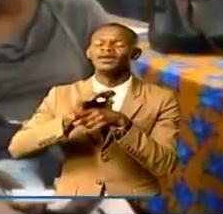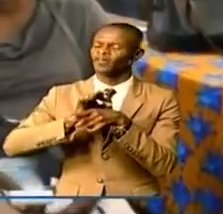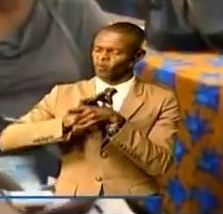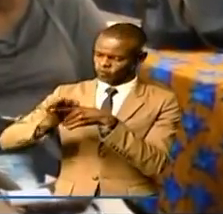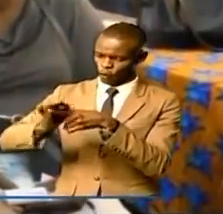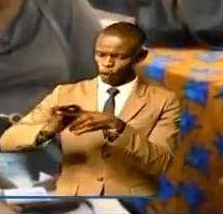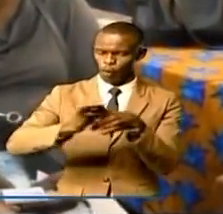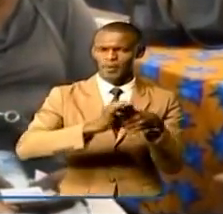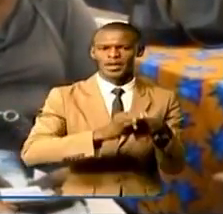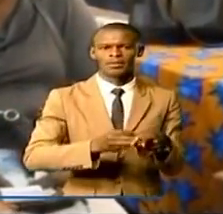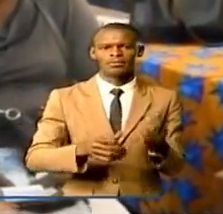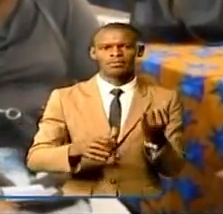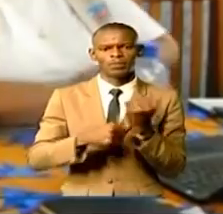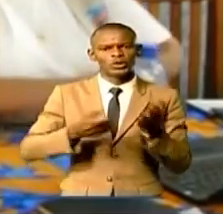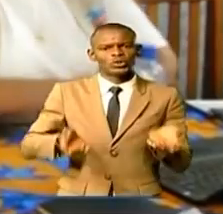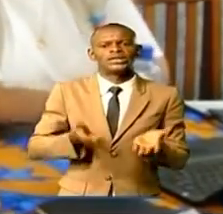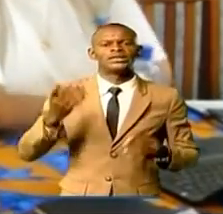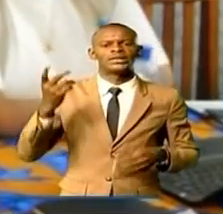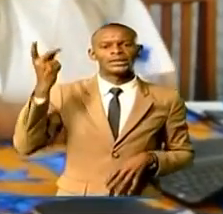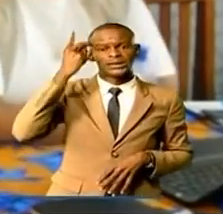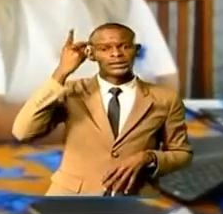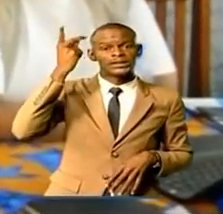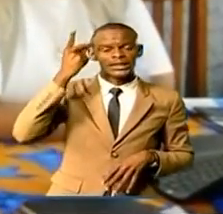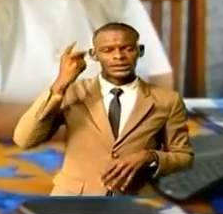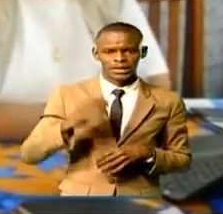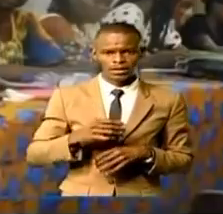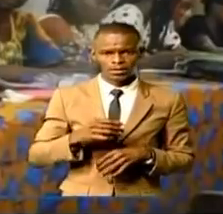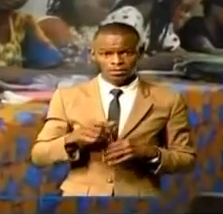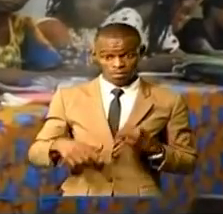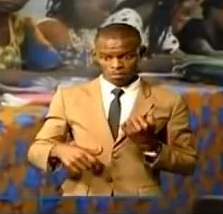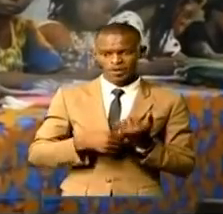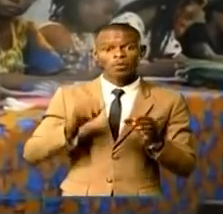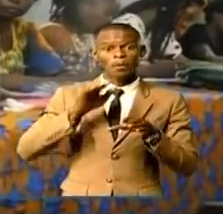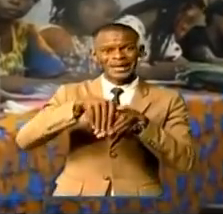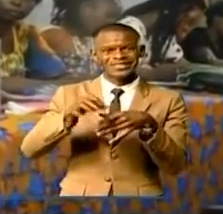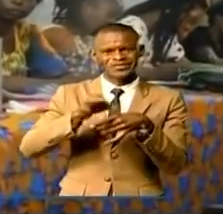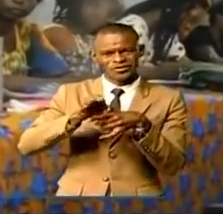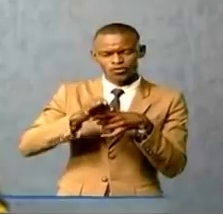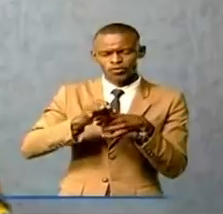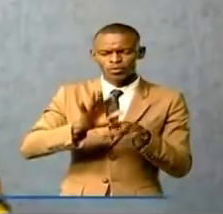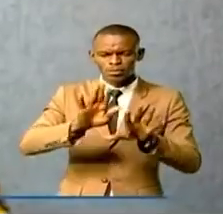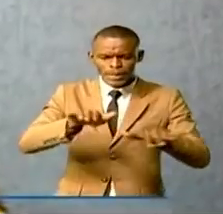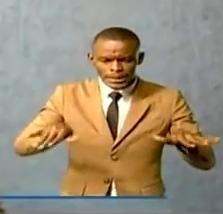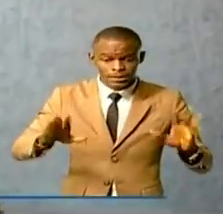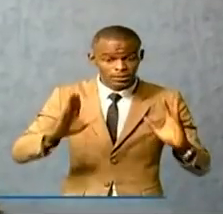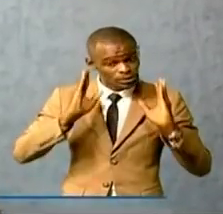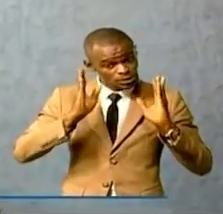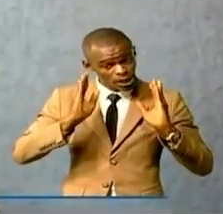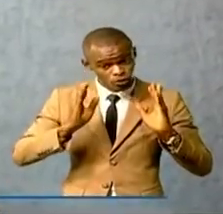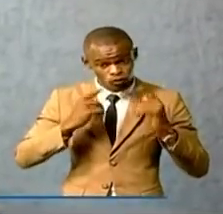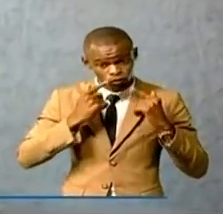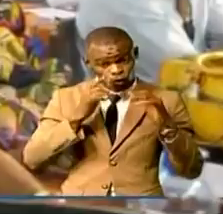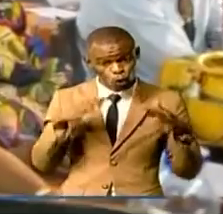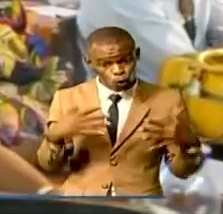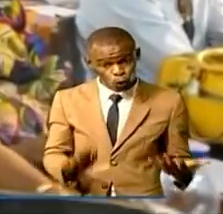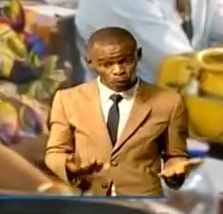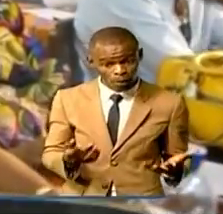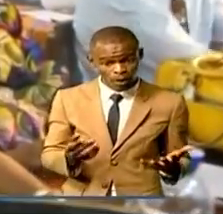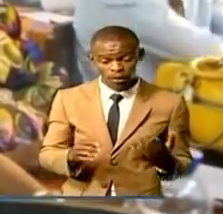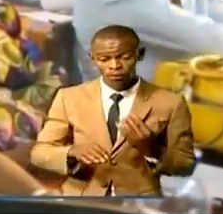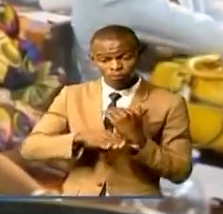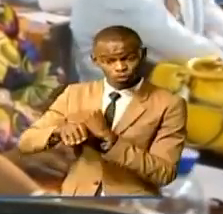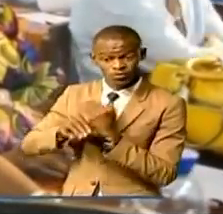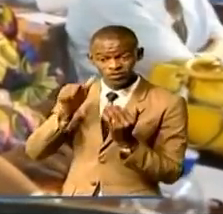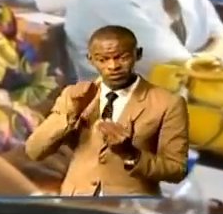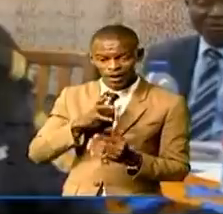de Kinshasa. Les participants ont été encouragés à accorder une attention particulière à la deuxième phase de cette formation,